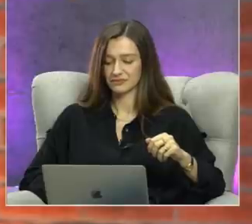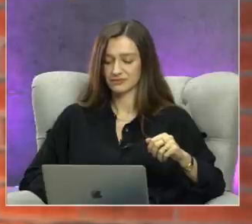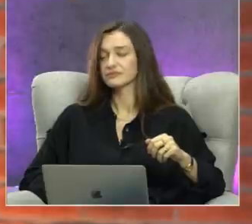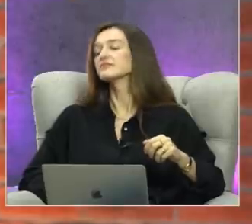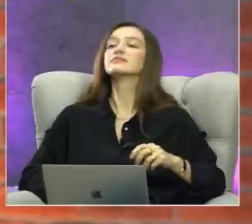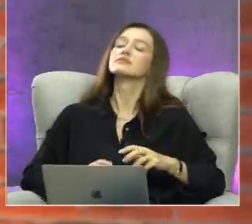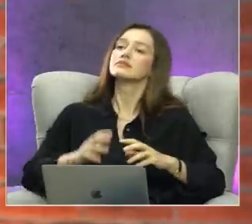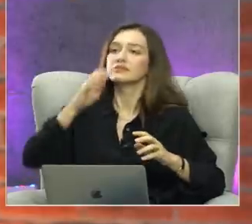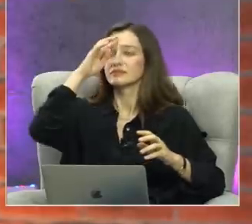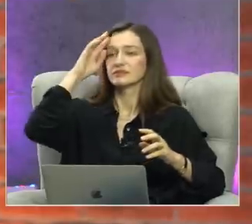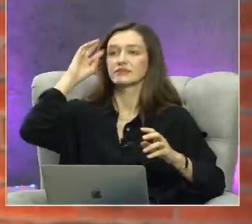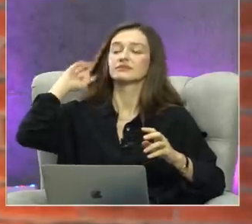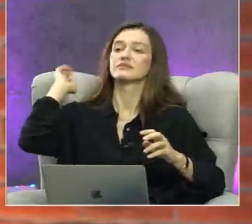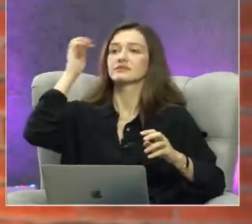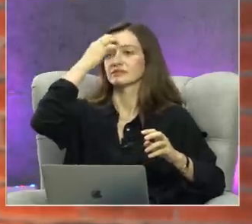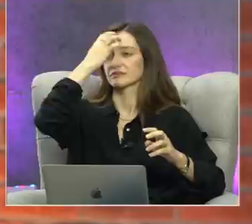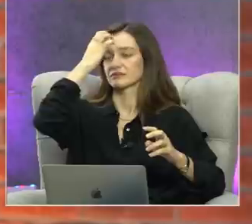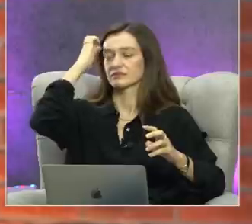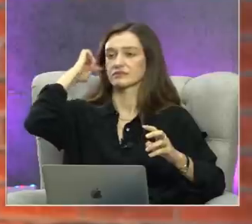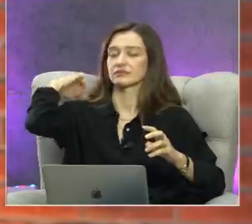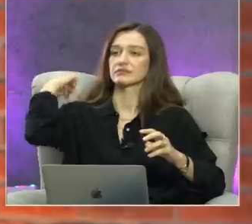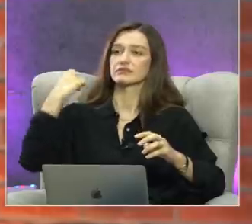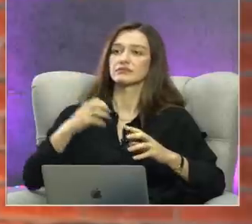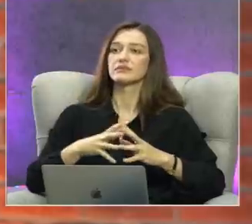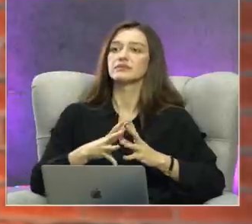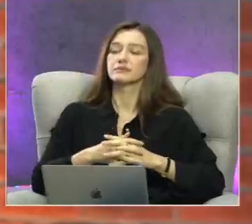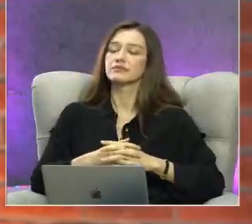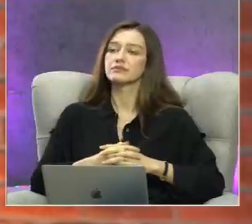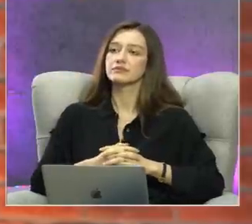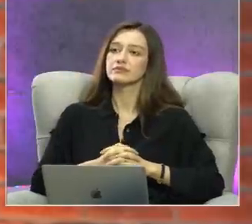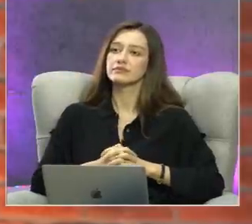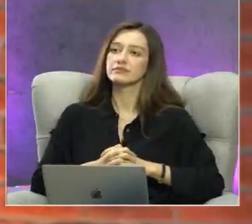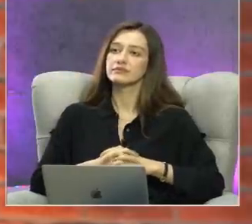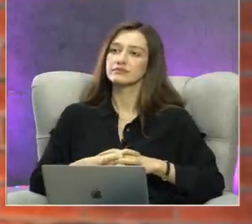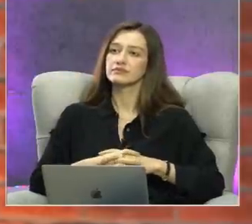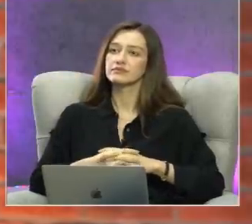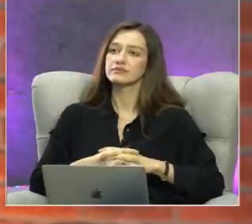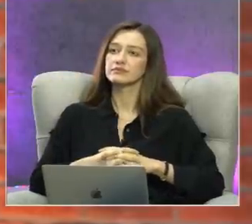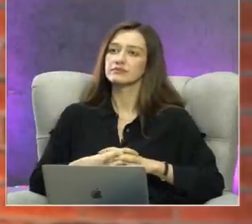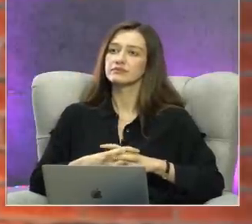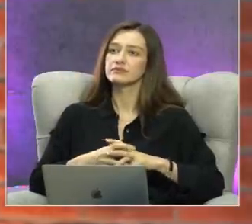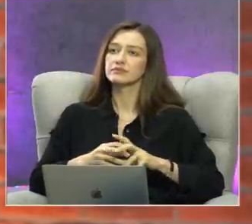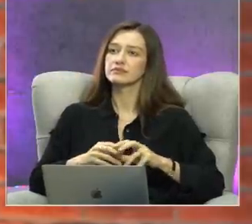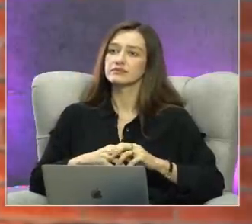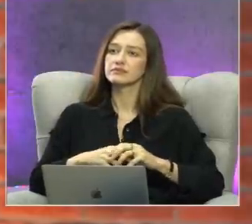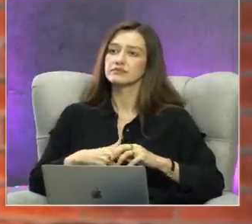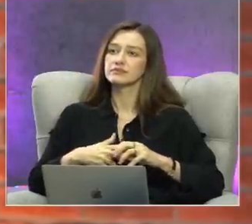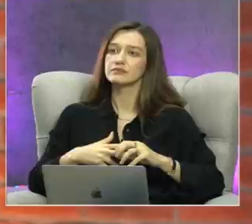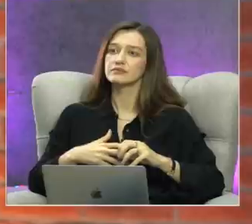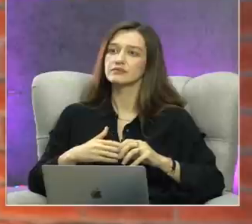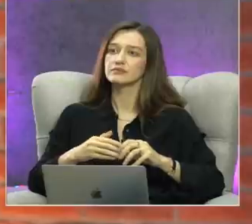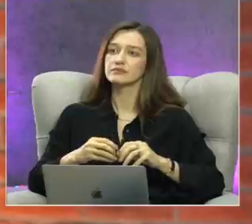paralar vardır. Belli ritüeller vardır. Belli toplumsal ödevler yüklenir bu işin içerisinde. Belli gruplaşmalar. O gruplaşmalarda o